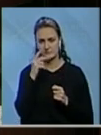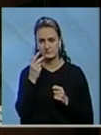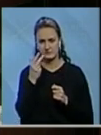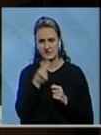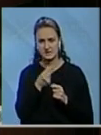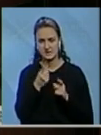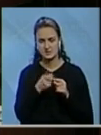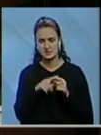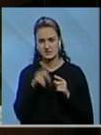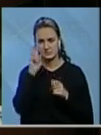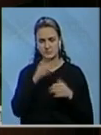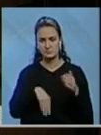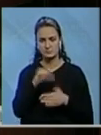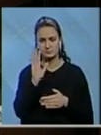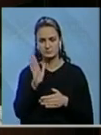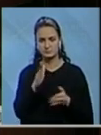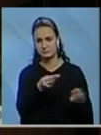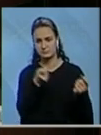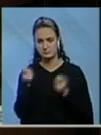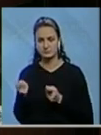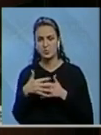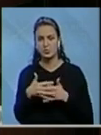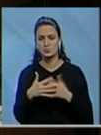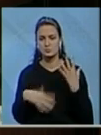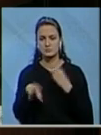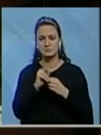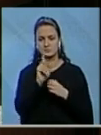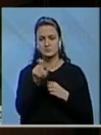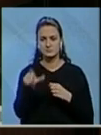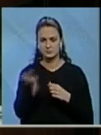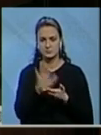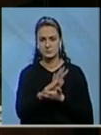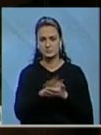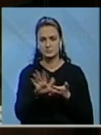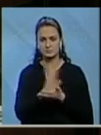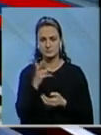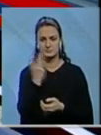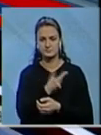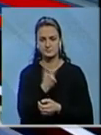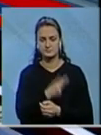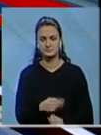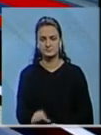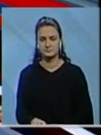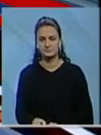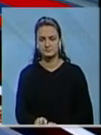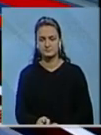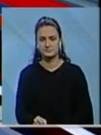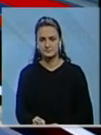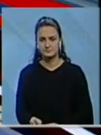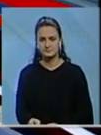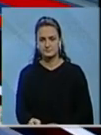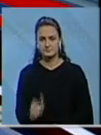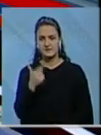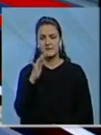შესყიდვას აპირებს სახელმწიფო და სავარაუდოდ ორსულები მომავალი კვირიდან უფასო დაიცრებიან. Მადლობა გვანცა. გვანცა